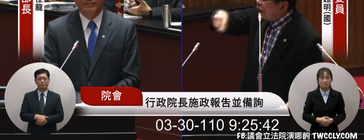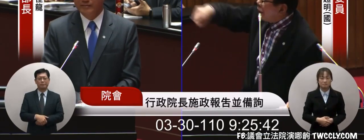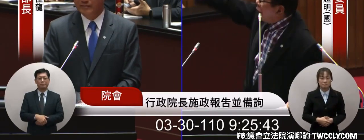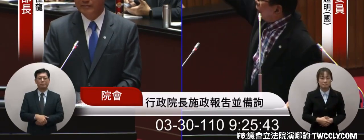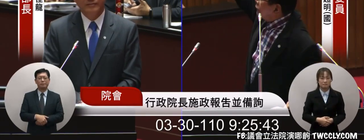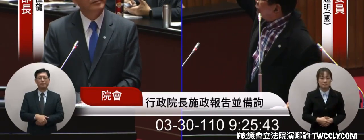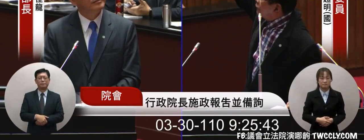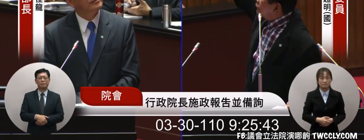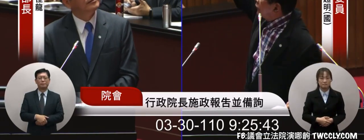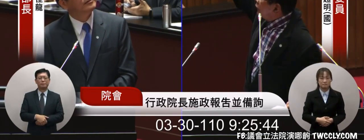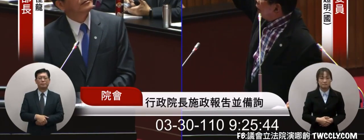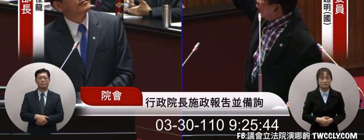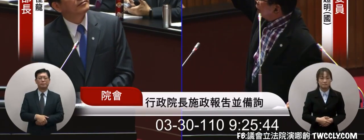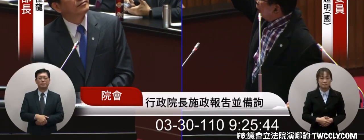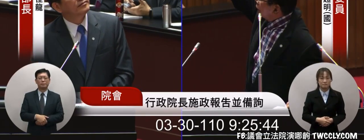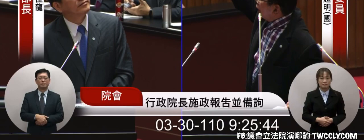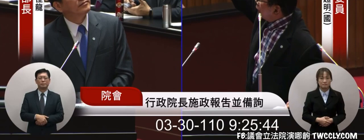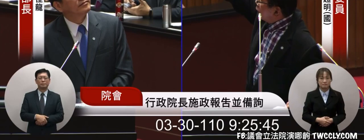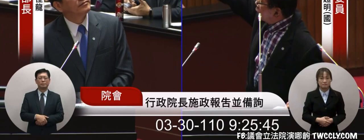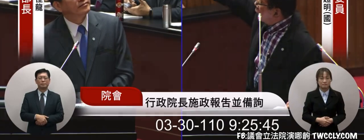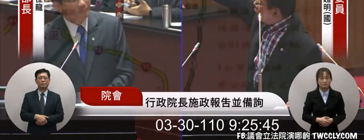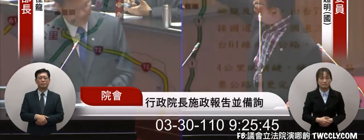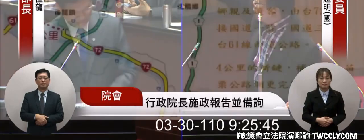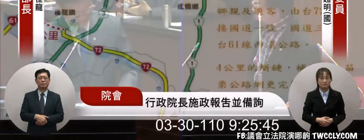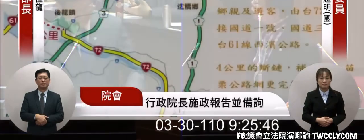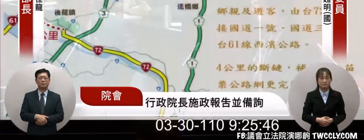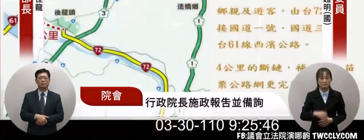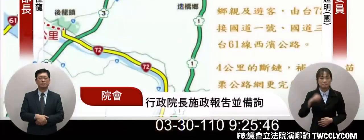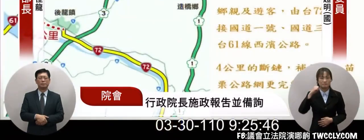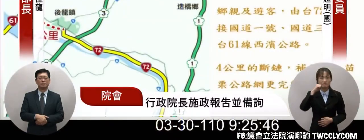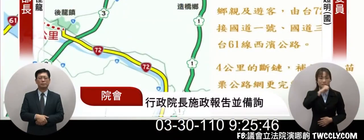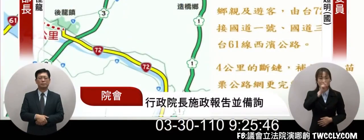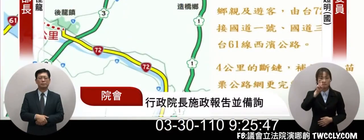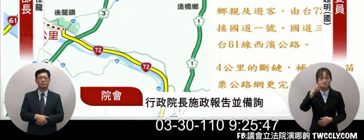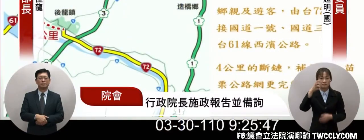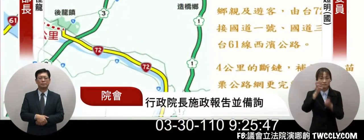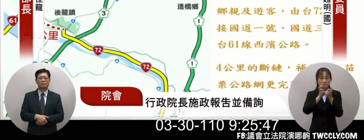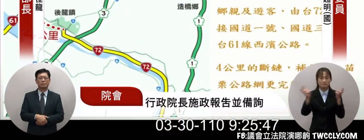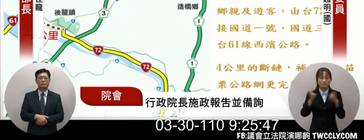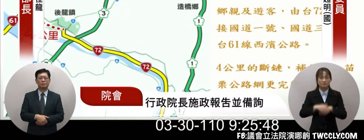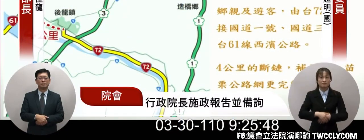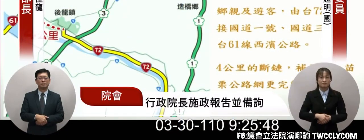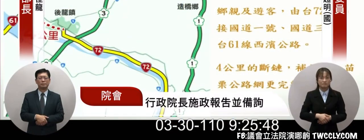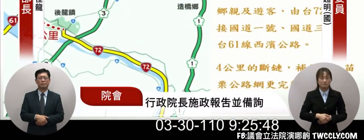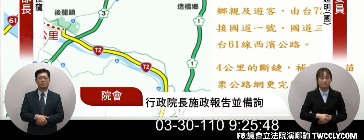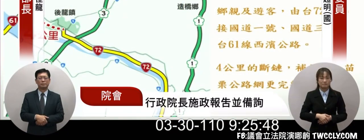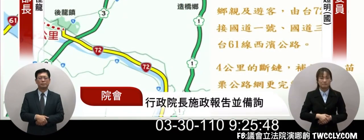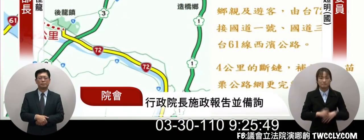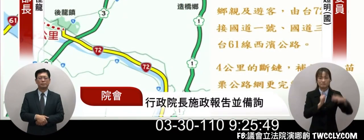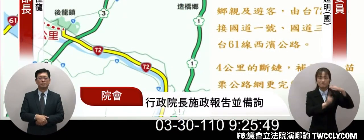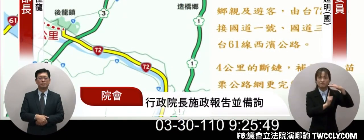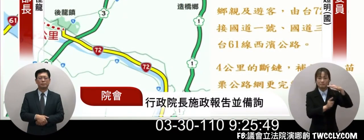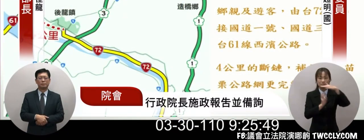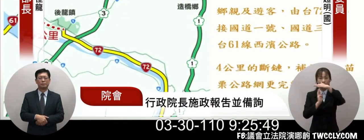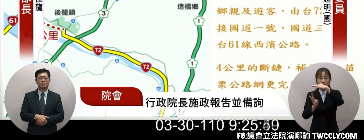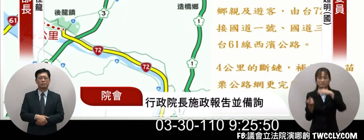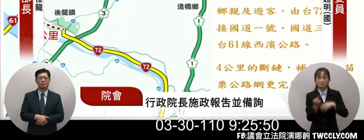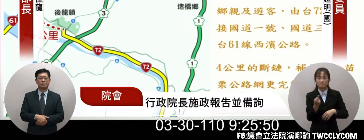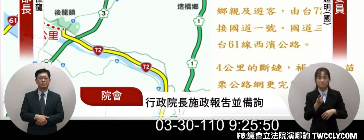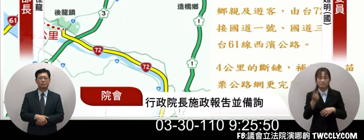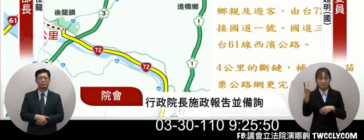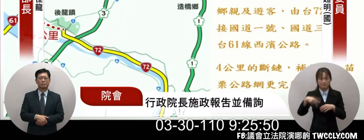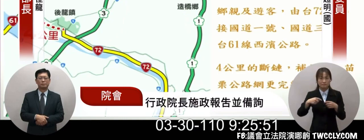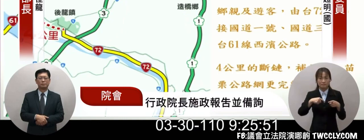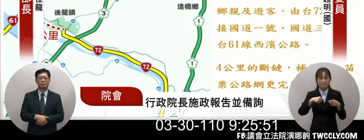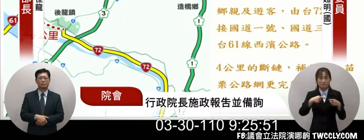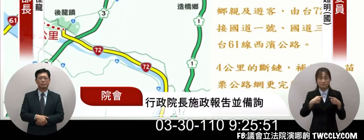第一條台七十二線像西廣令國道一號國道三號跟西兵公路